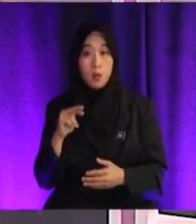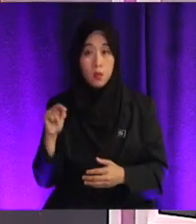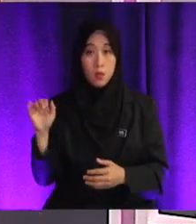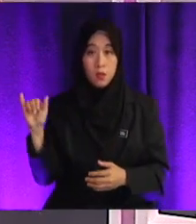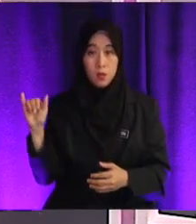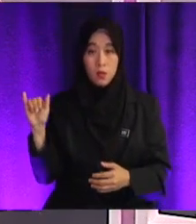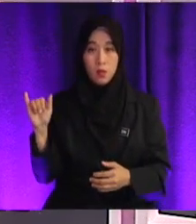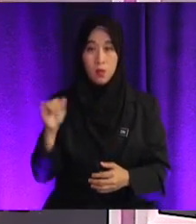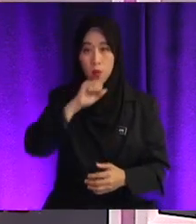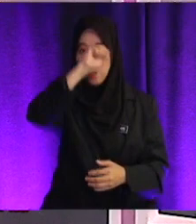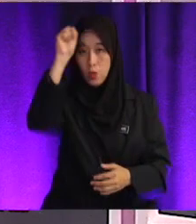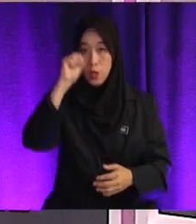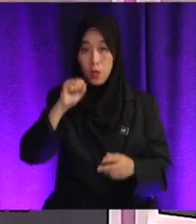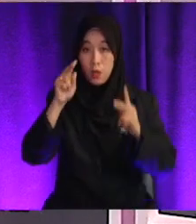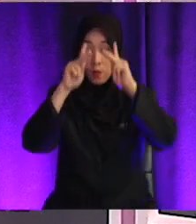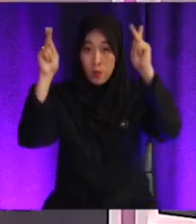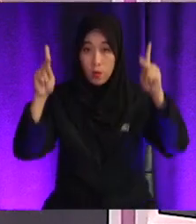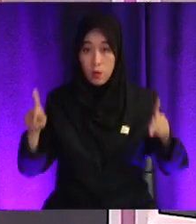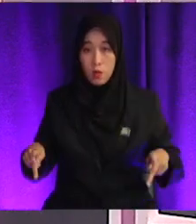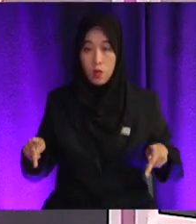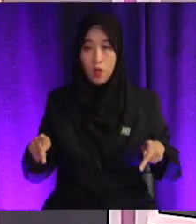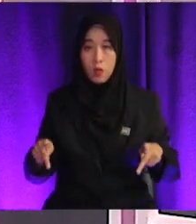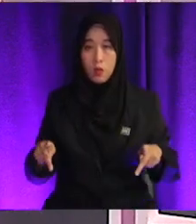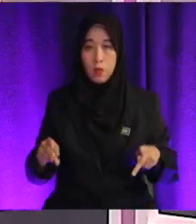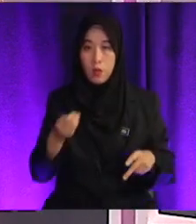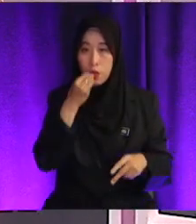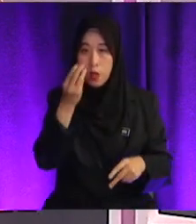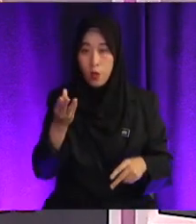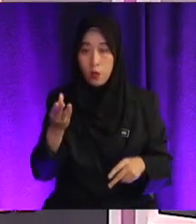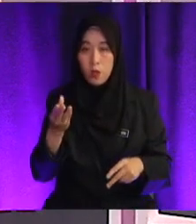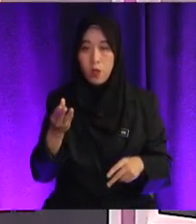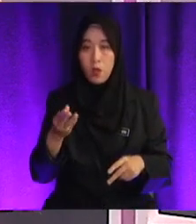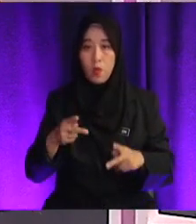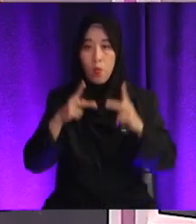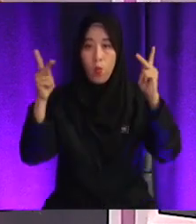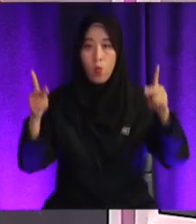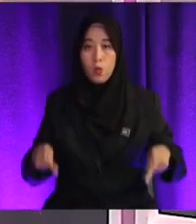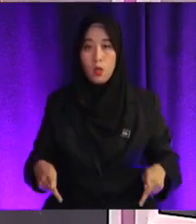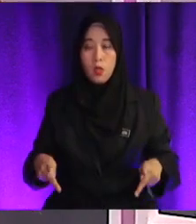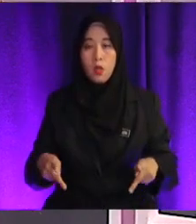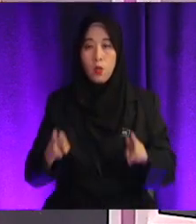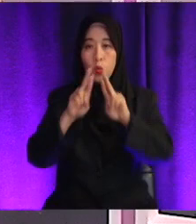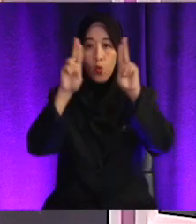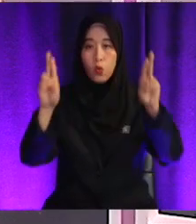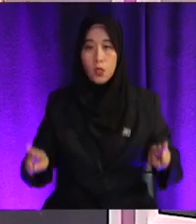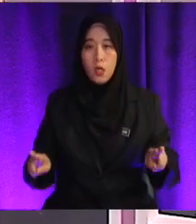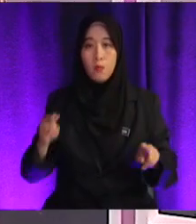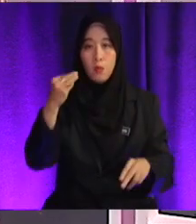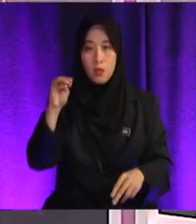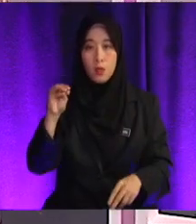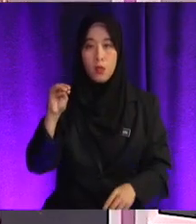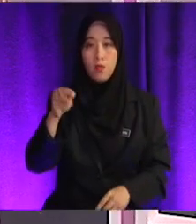kebiasaannya soalan peperiksaan dia akan menyentuh tentang prosedur pengujian meter pelbagai analog. Jadi